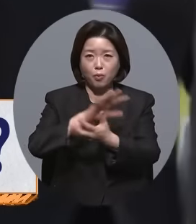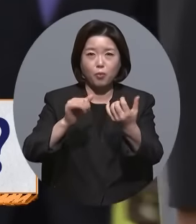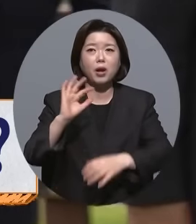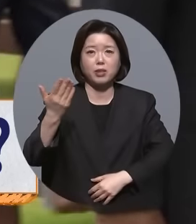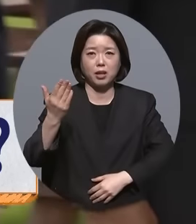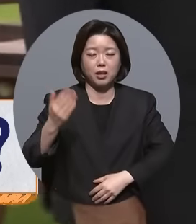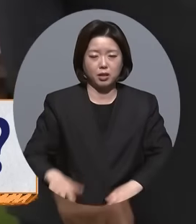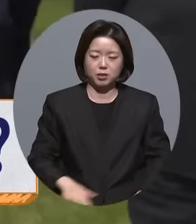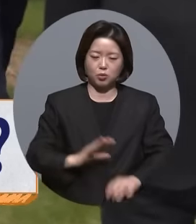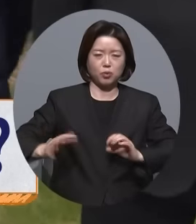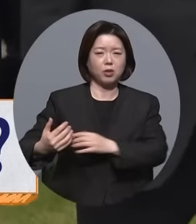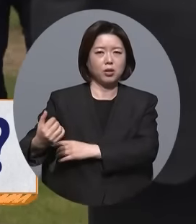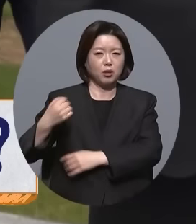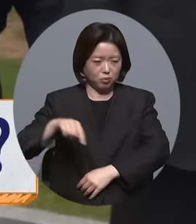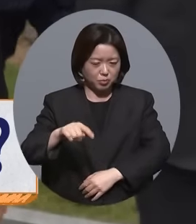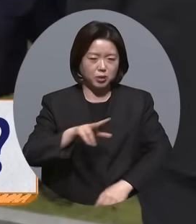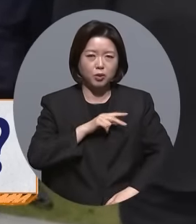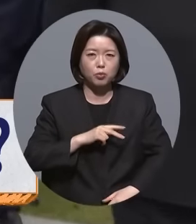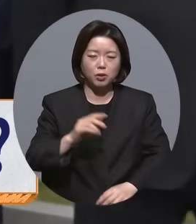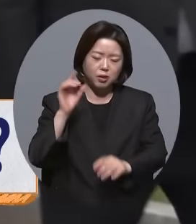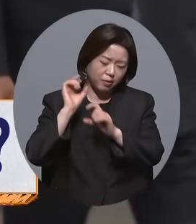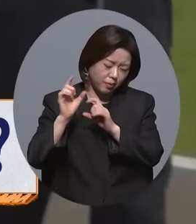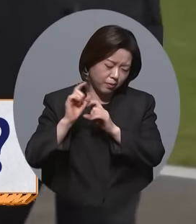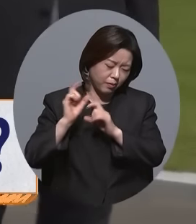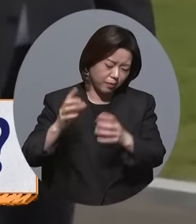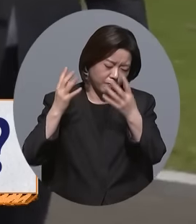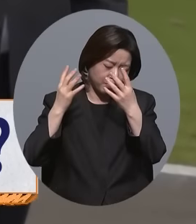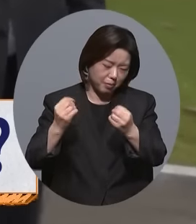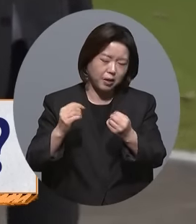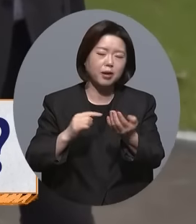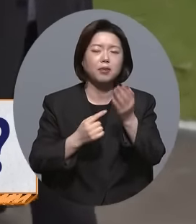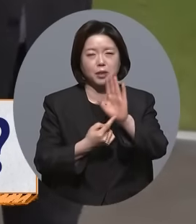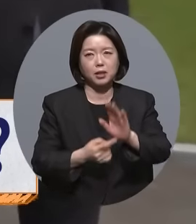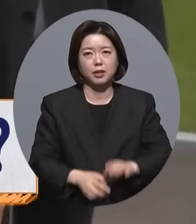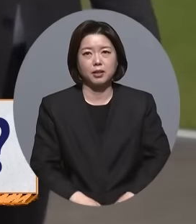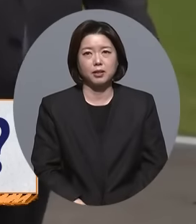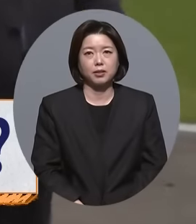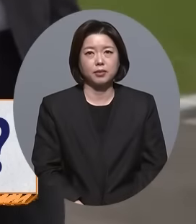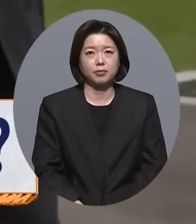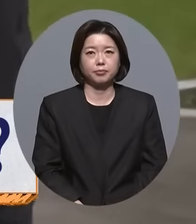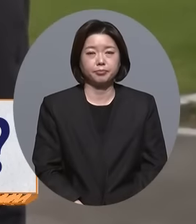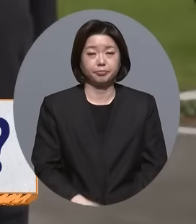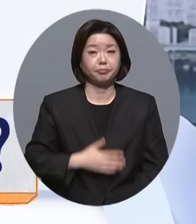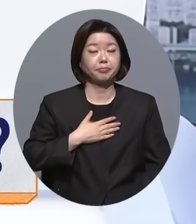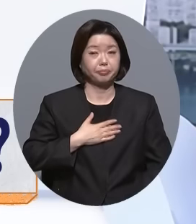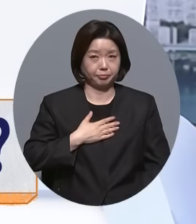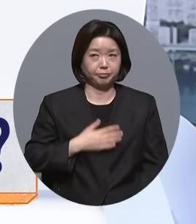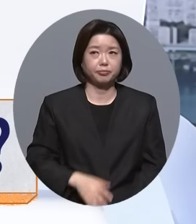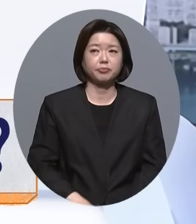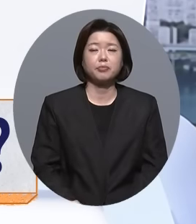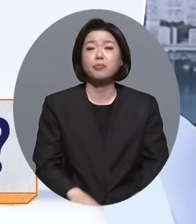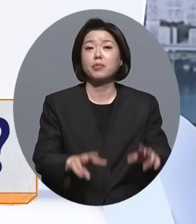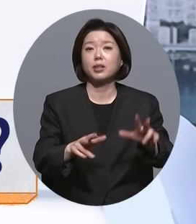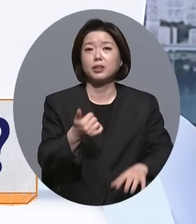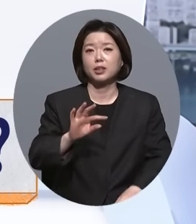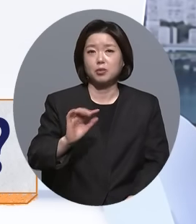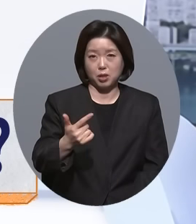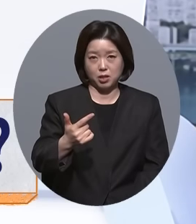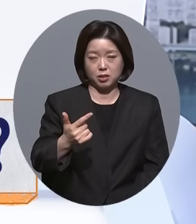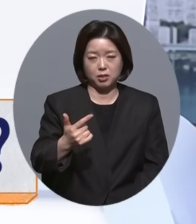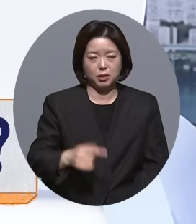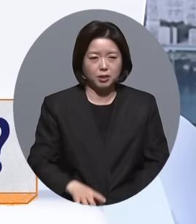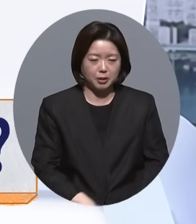당의 의원들께서 얼마나 고민하고 있는가 이런 것들을 보여주는 반증이라고 생각합니다. 네. 알겠습니다. 일단 지금 한동훈 대표는